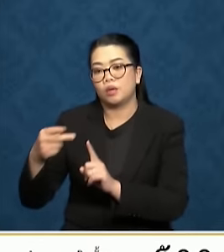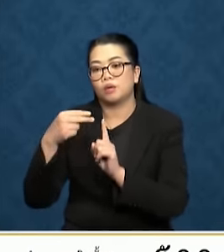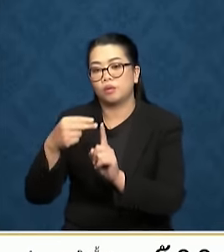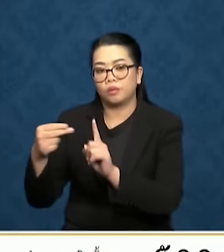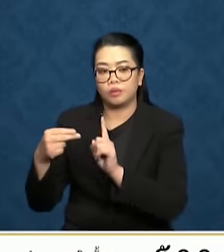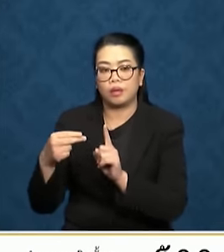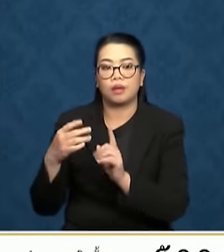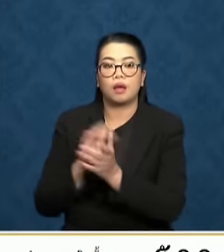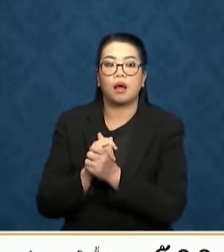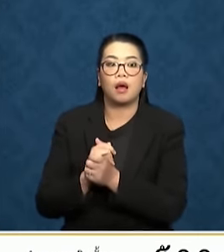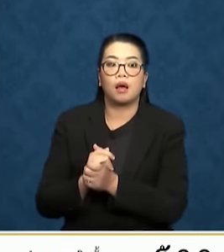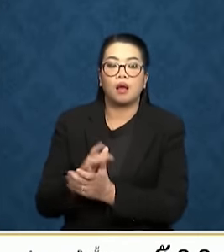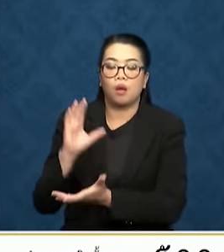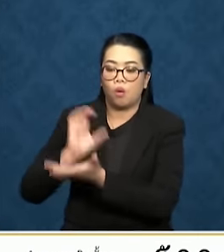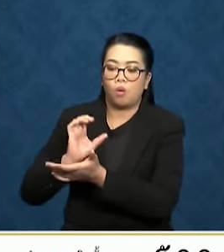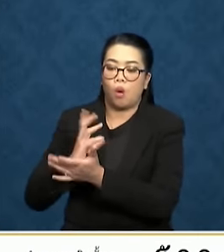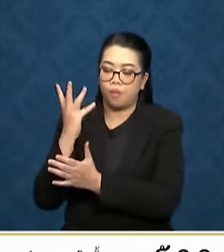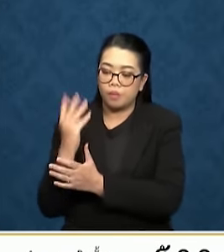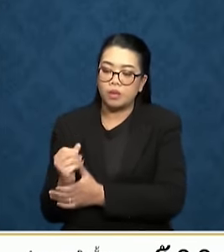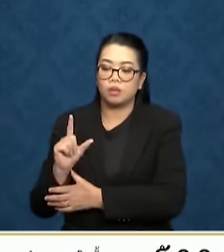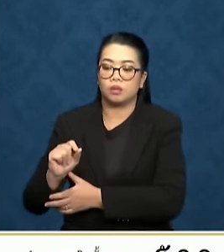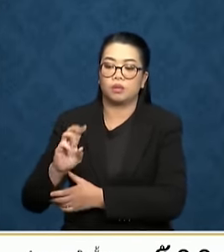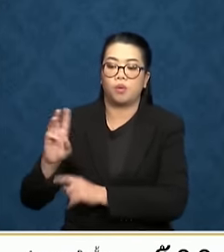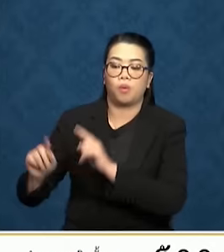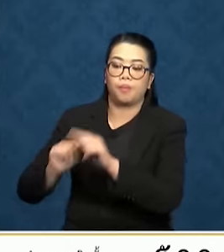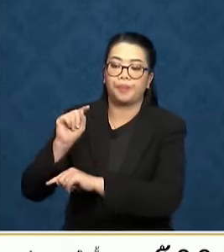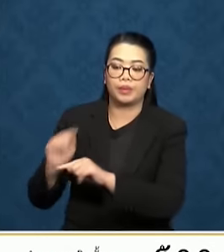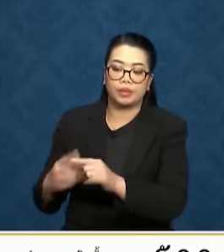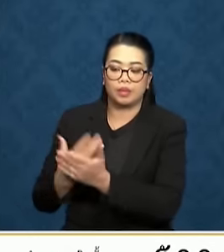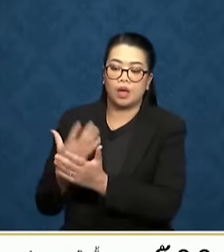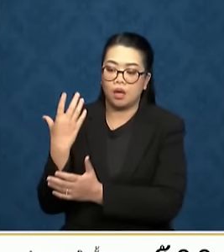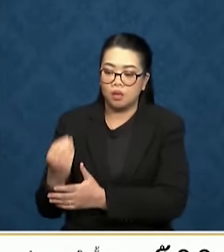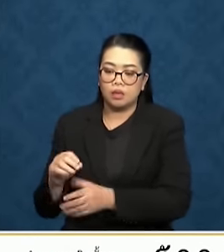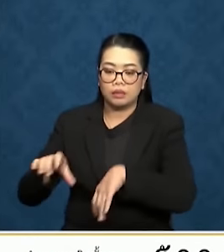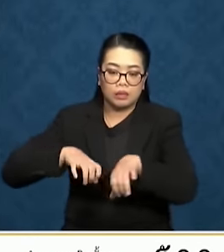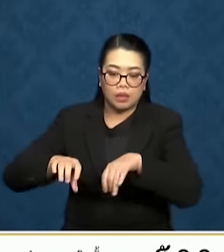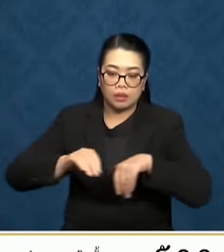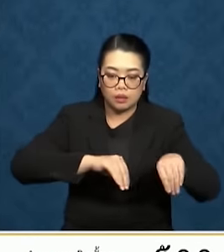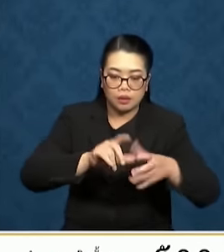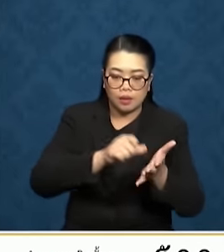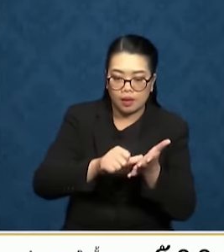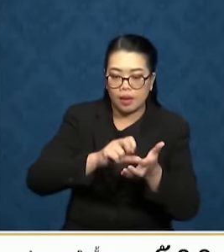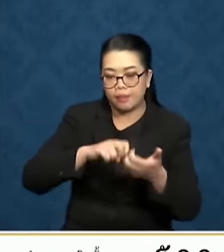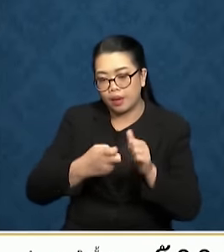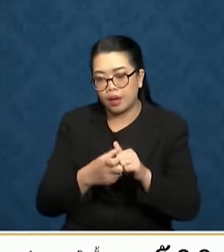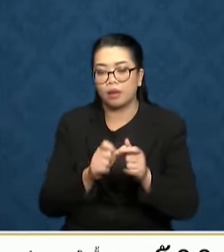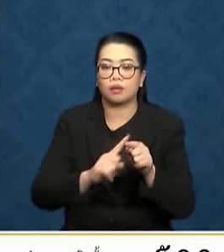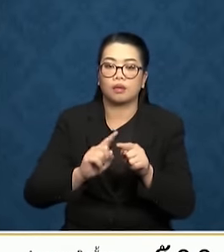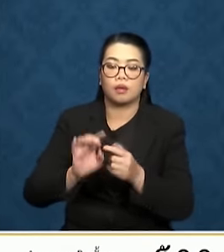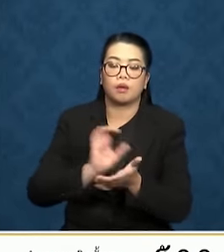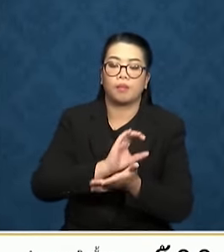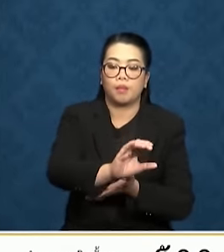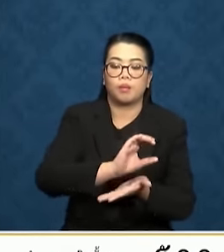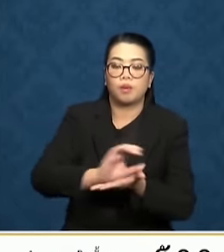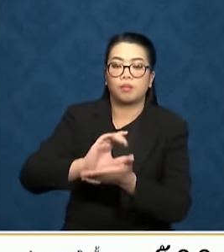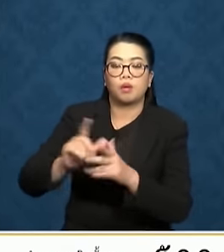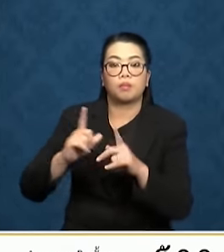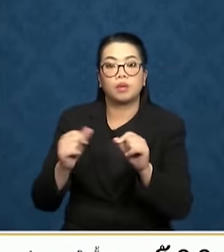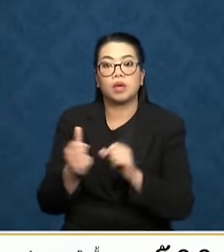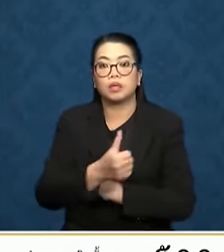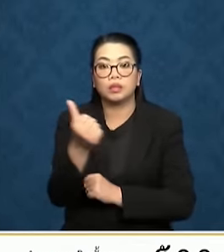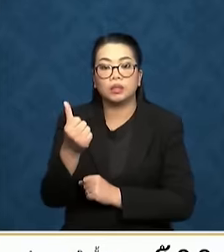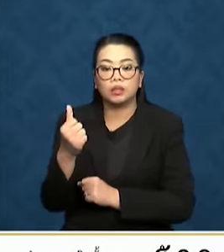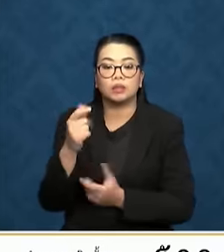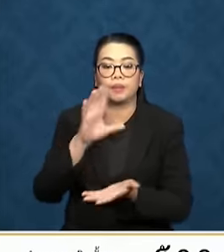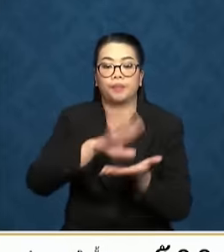25%หรือ 1ใน 4ถึงจะเป็นงบประมาณที่ใช้ในการแก้ไขปัญหาเอ่อเรื่องอื่นที่ไม่ได้